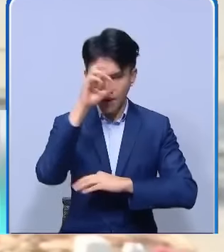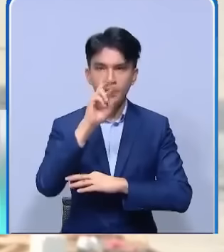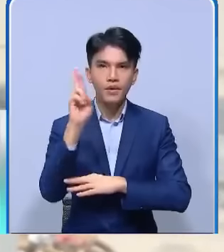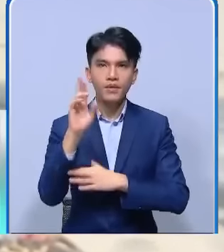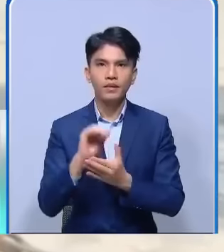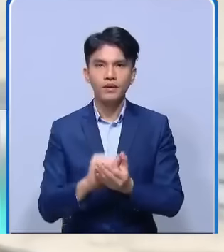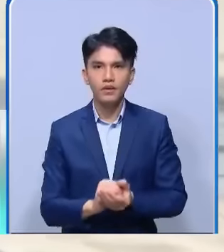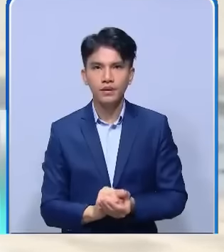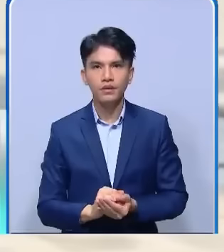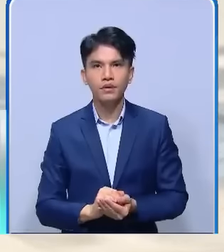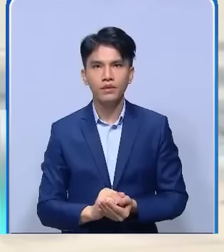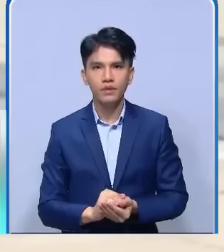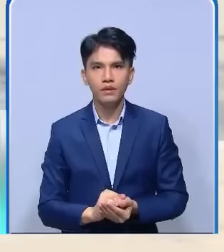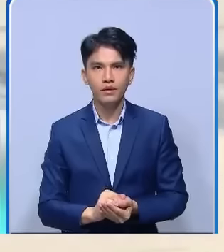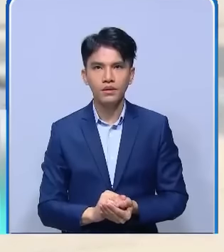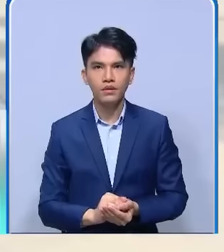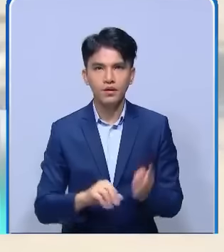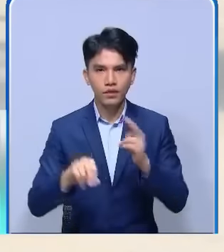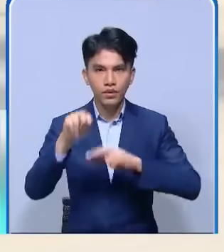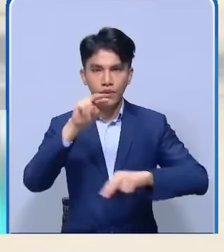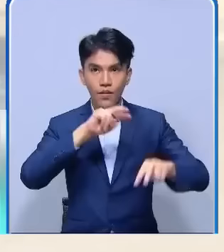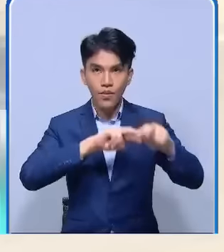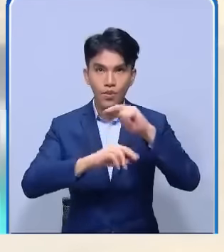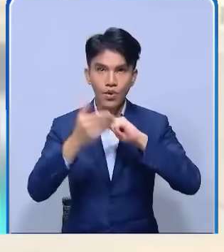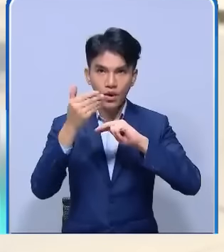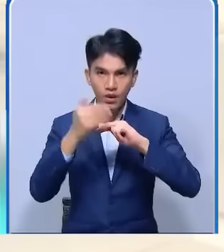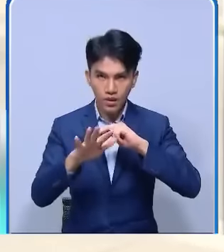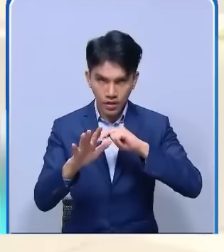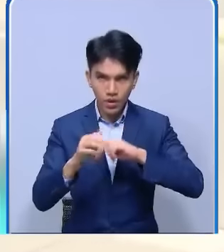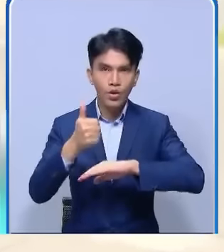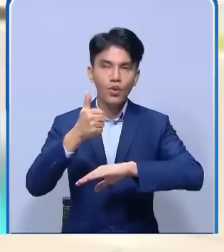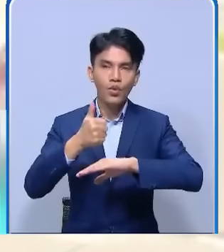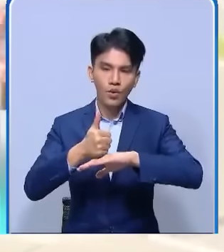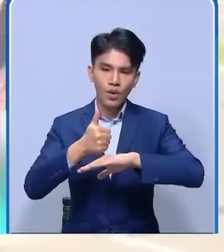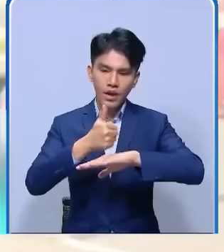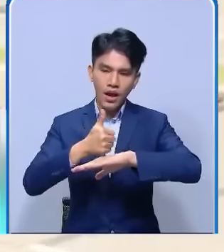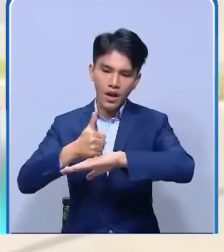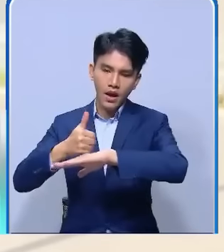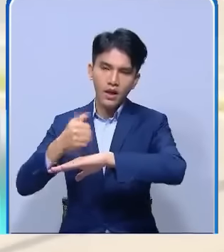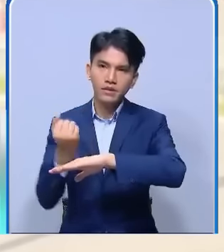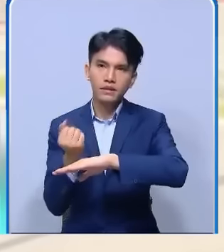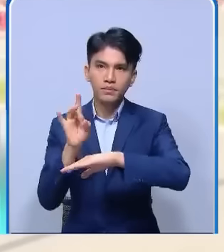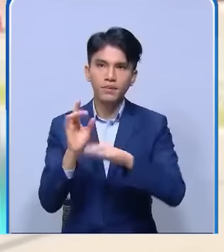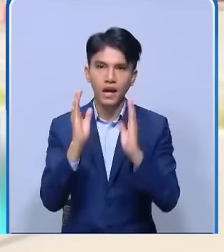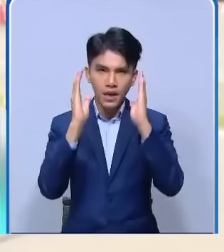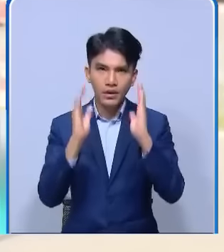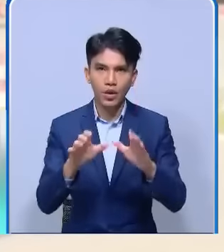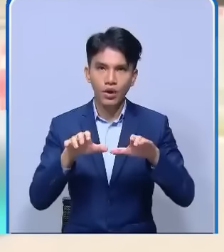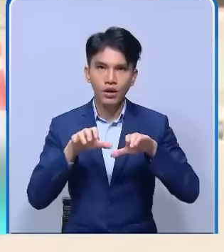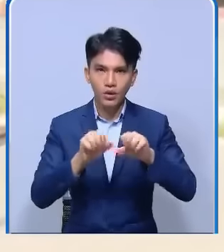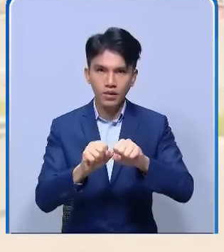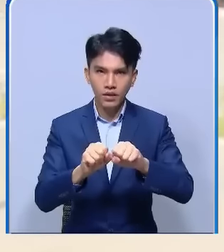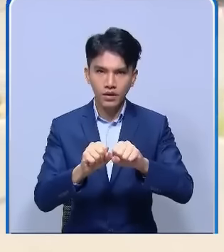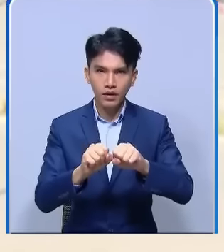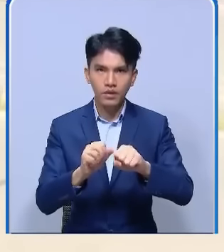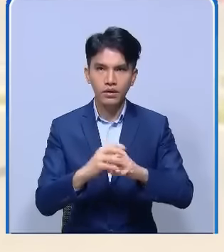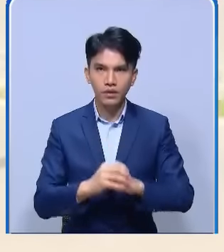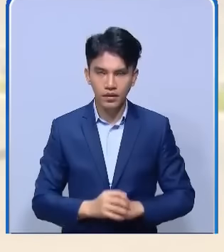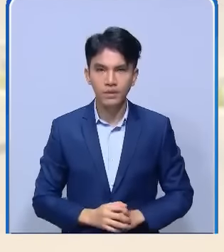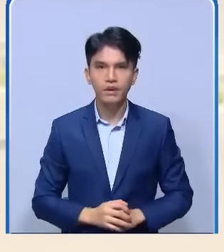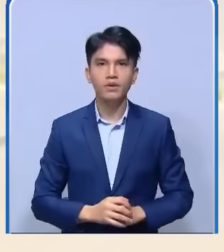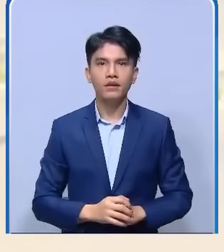หลังจากนั้นนะคะก็มีการสอบปากคำเบื้องต้นแล้วก็นำตัวบอสทั้ง18คนนะคะมาควบคุมตัวที่ห้องควบคุมของกองบังคับการปราบ